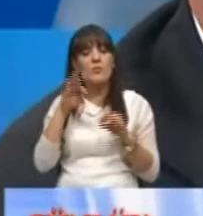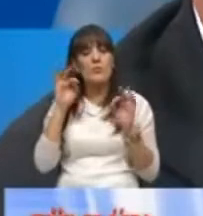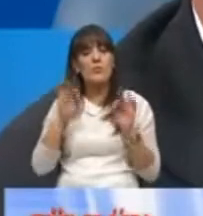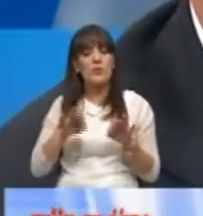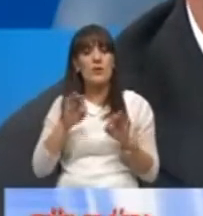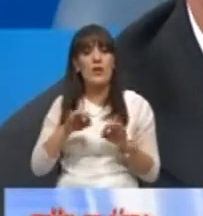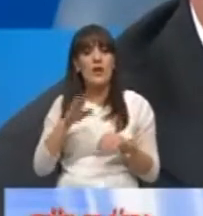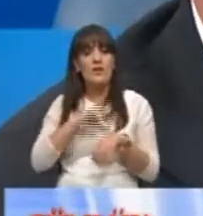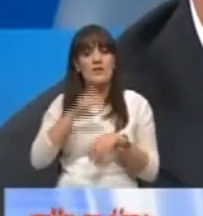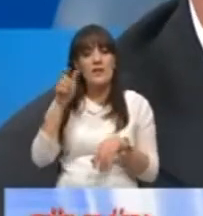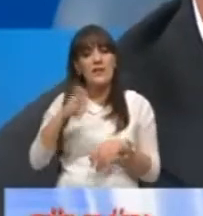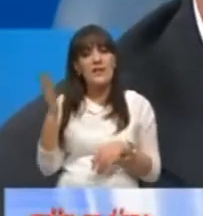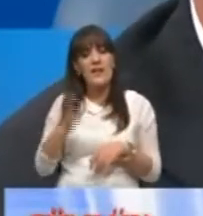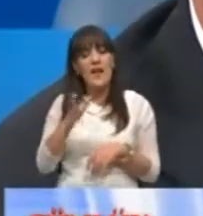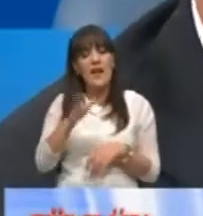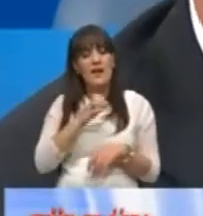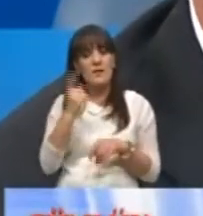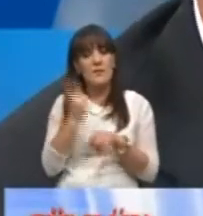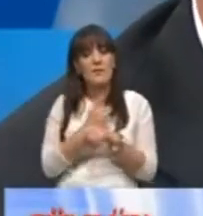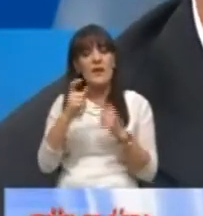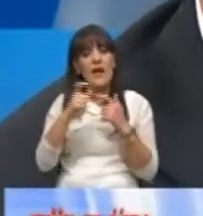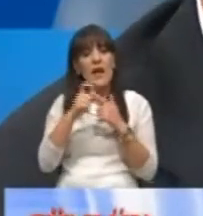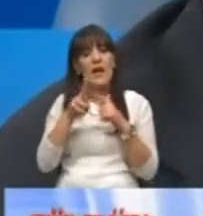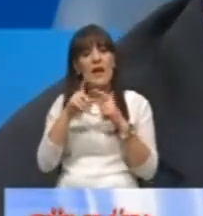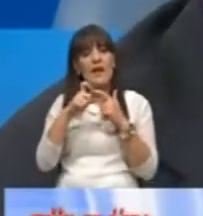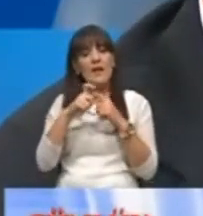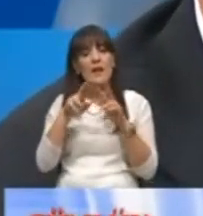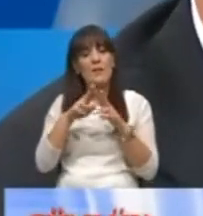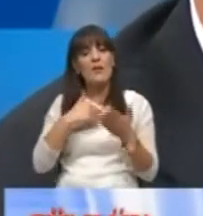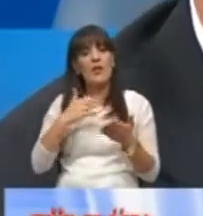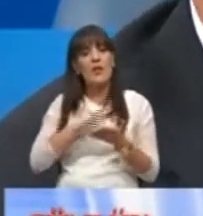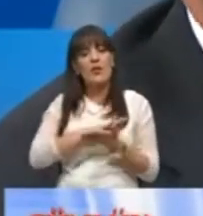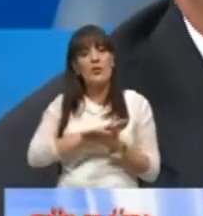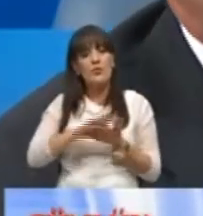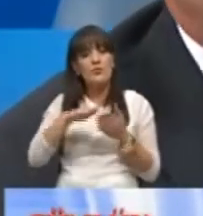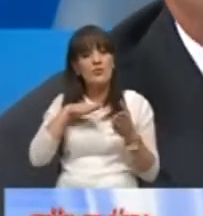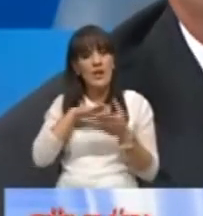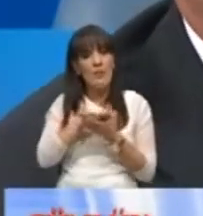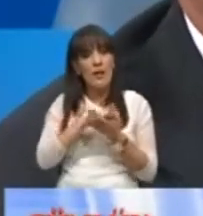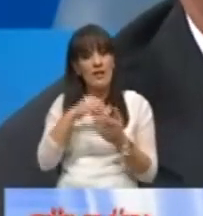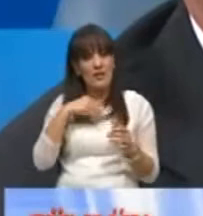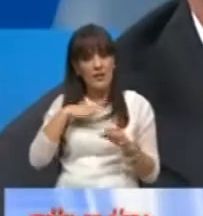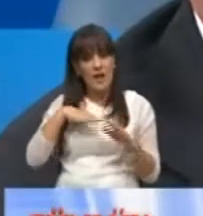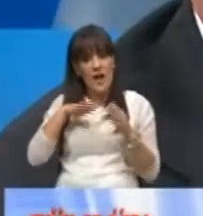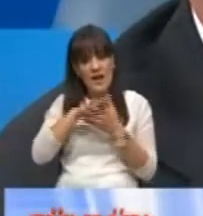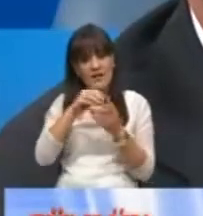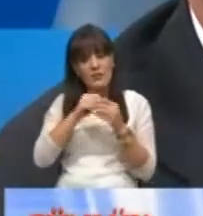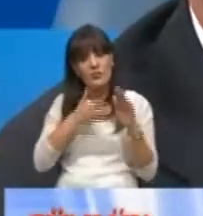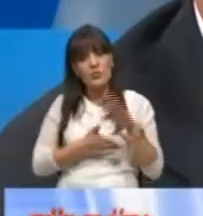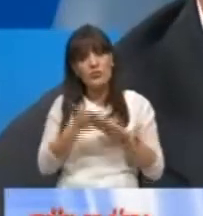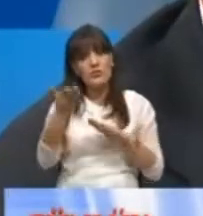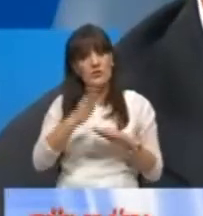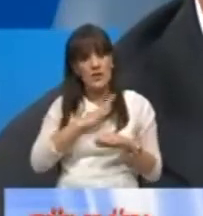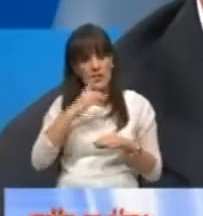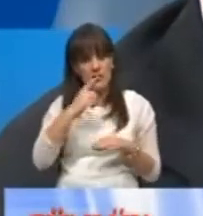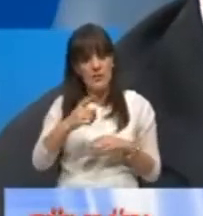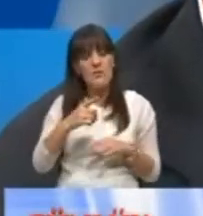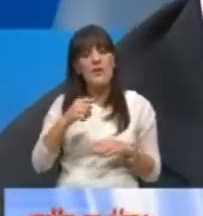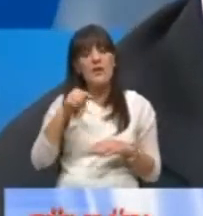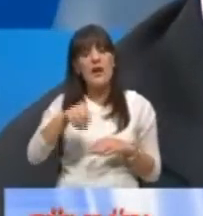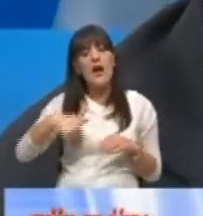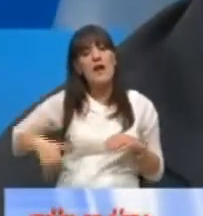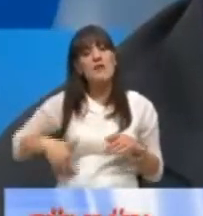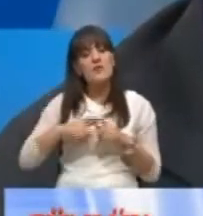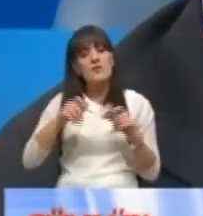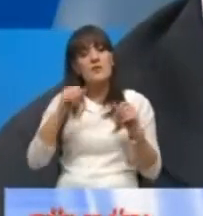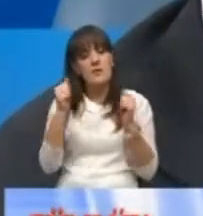mutlaka hastanın daha ağırlı bir eklem. Bir de düz tabanlık var demişti. Düz tabanlık konusu kalça çıkıkları